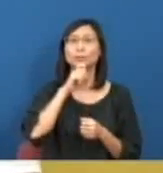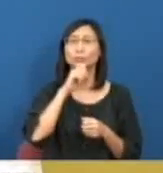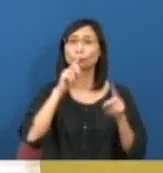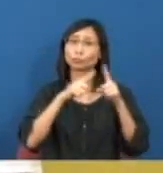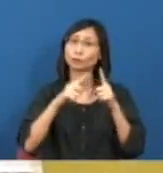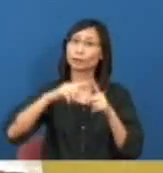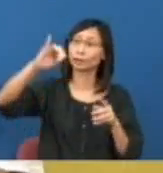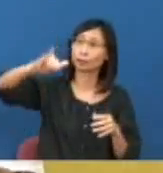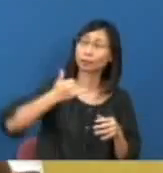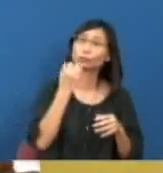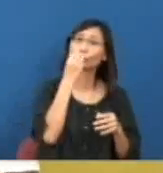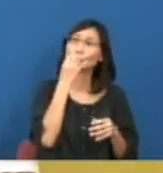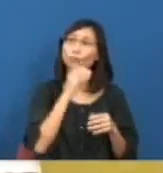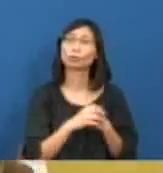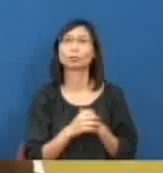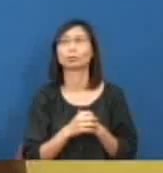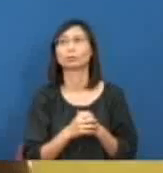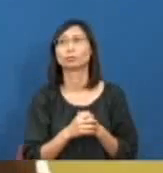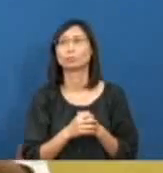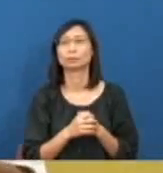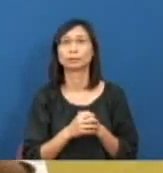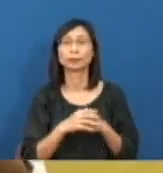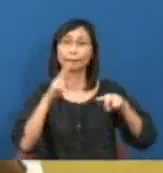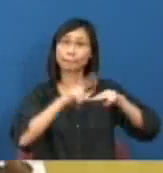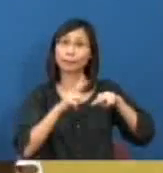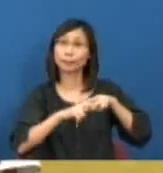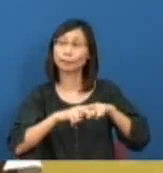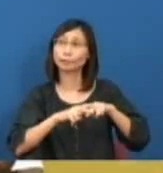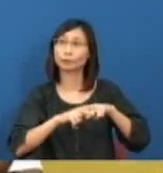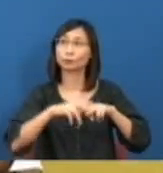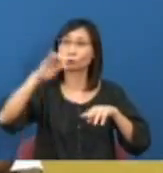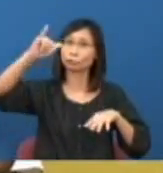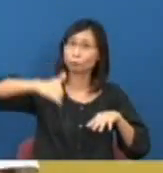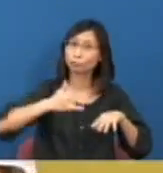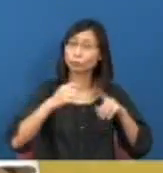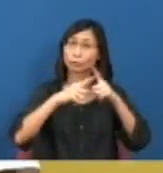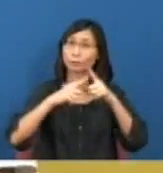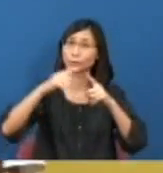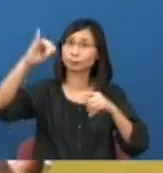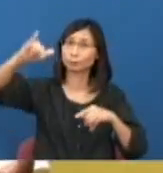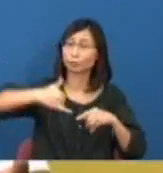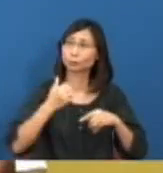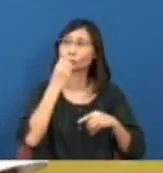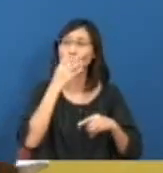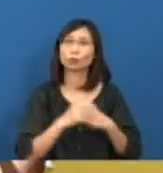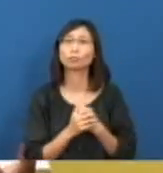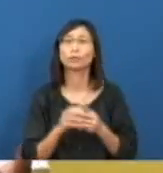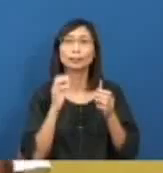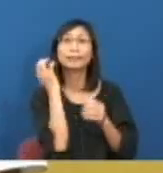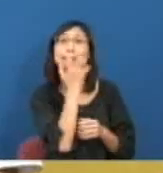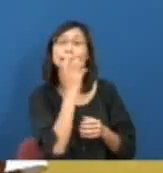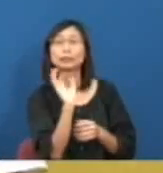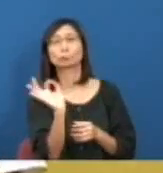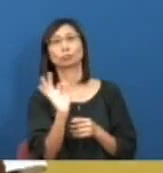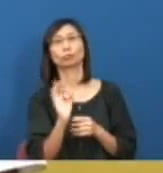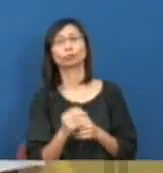喺香港係冇即係大陸派咗人落嚟，佢香港係冇親戚嘅。 乜都冇嘅，咁落嚟又意圖不明，可能